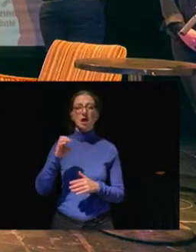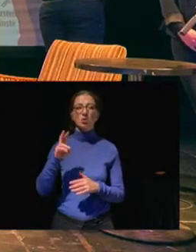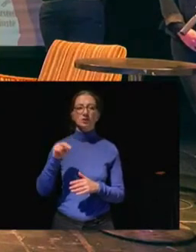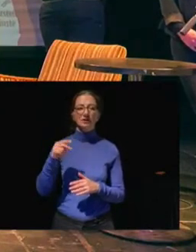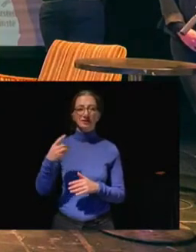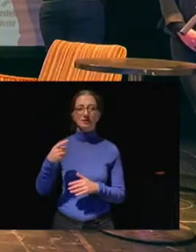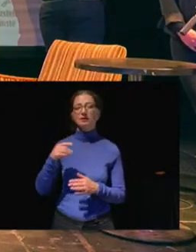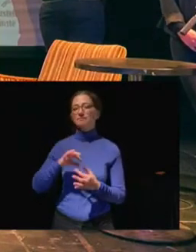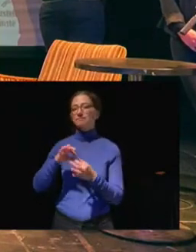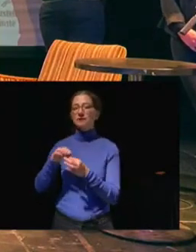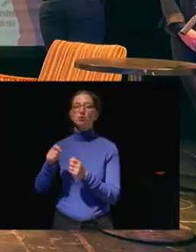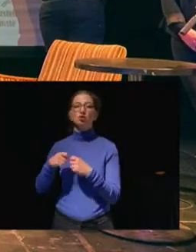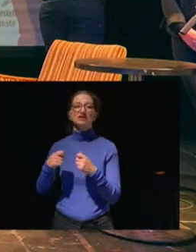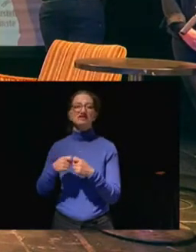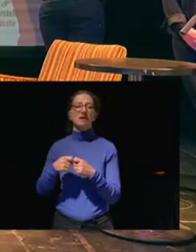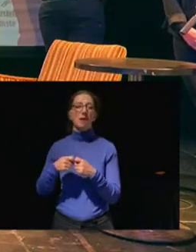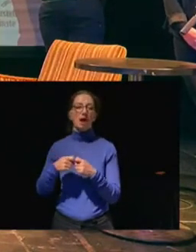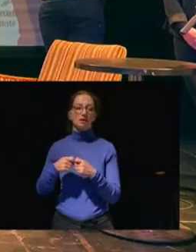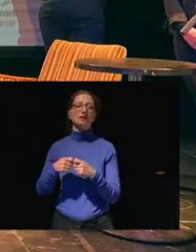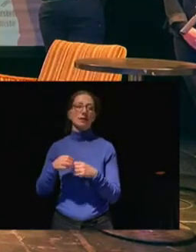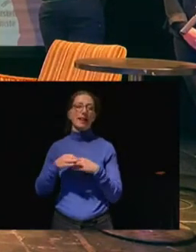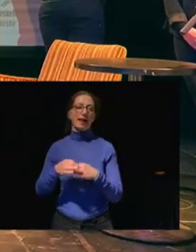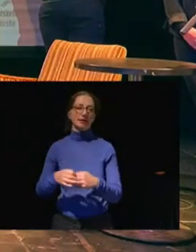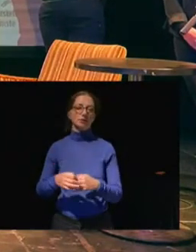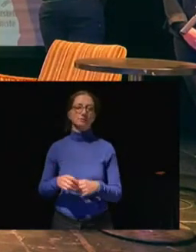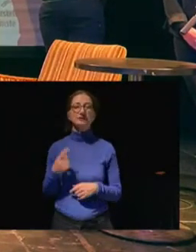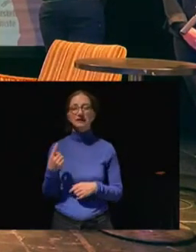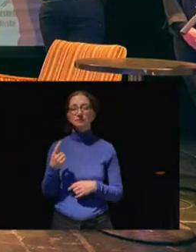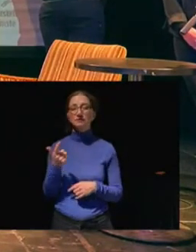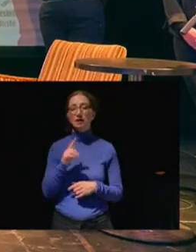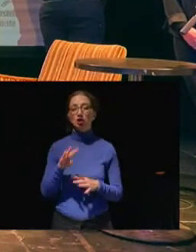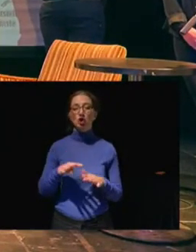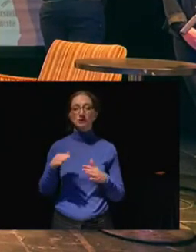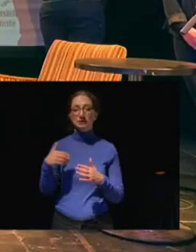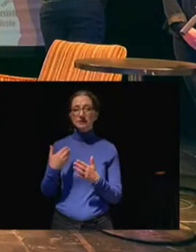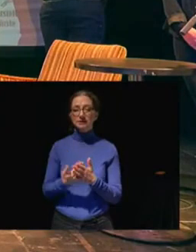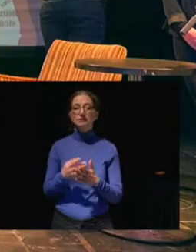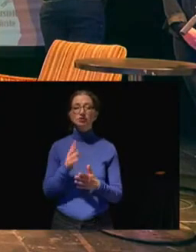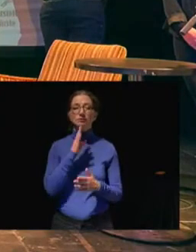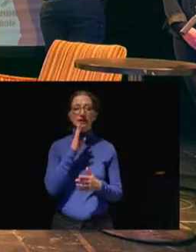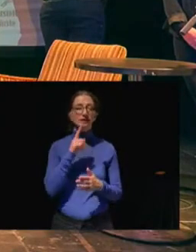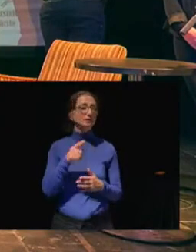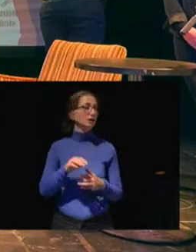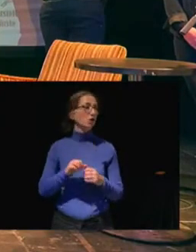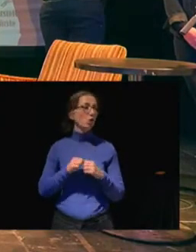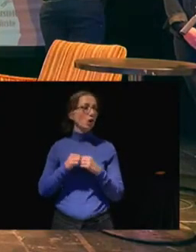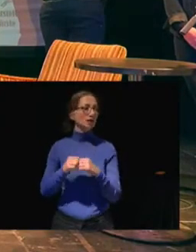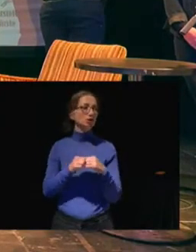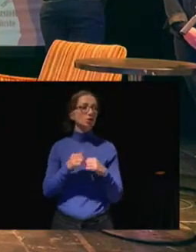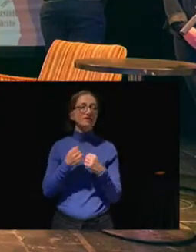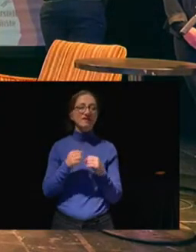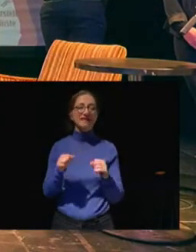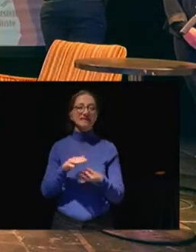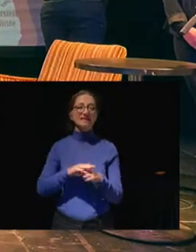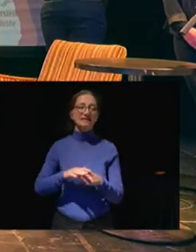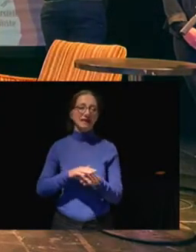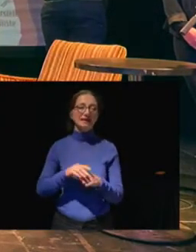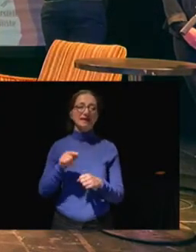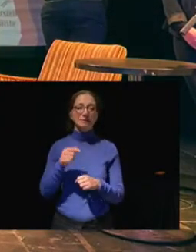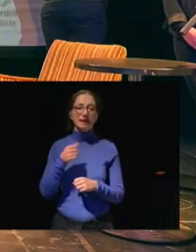Bundesverband. Sie ist seit 2019 im Sprecherinnenkreis der Koalition der Freien Szene in